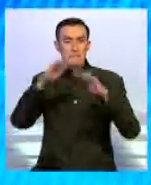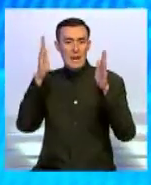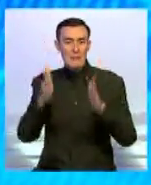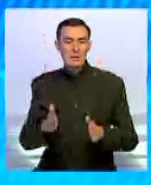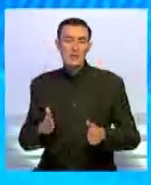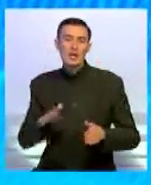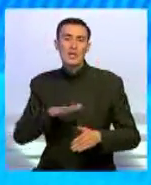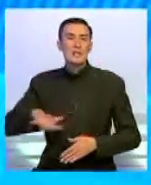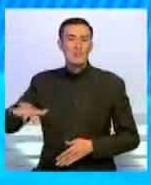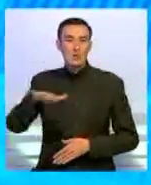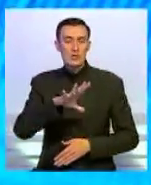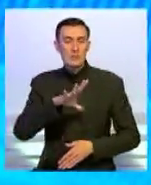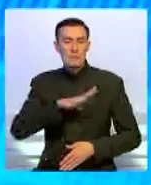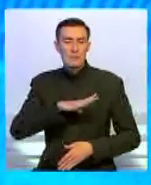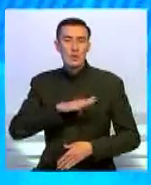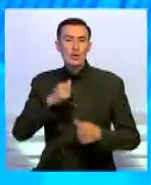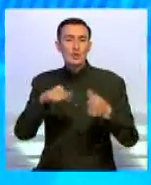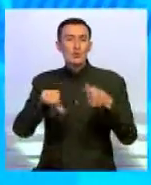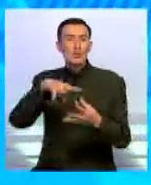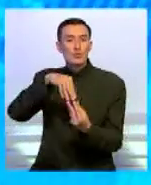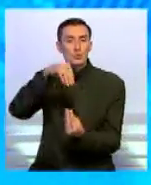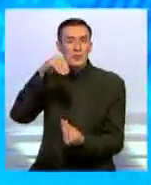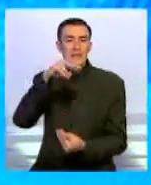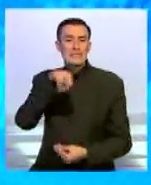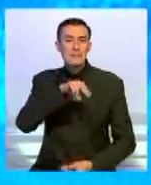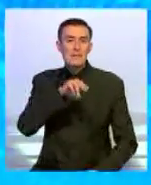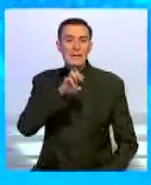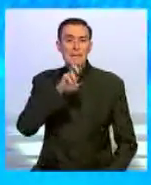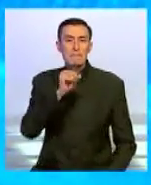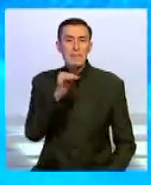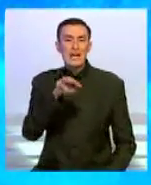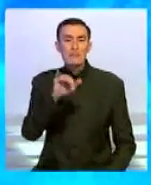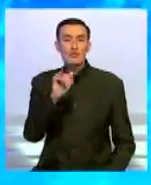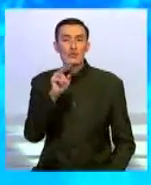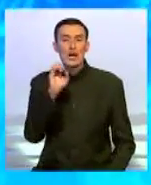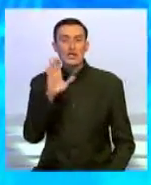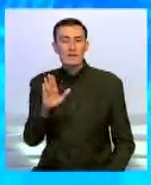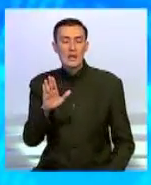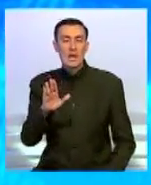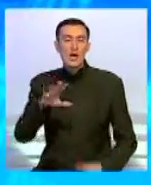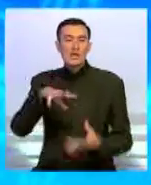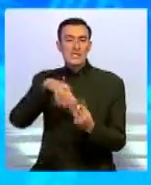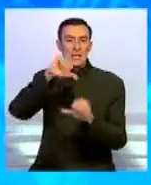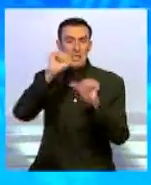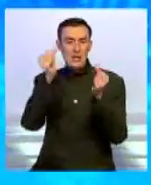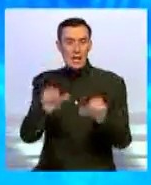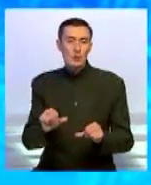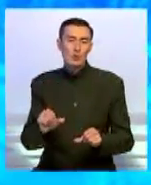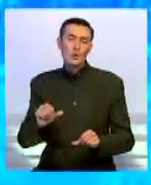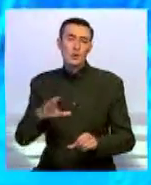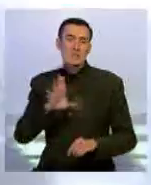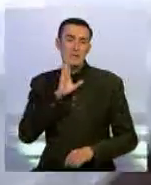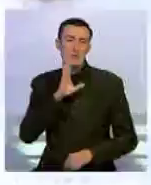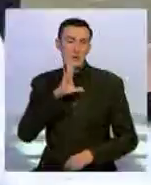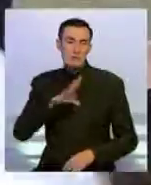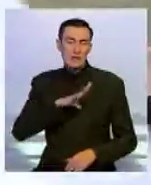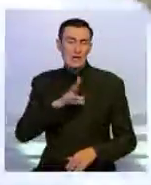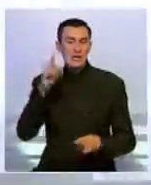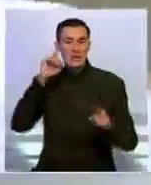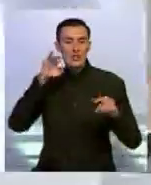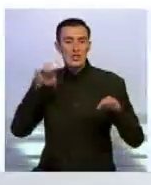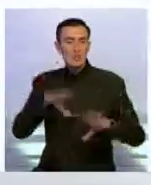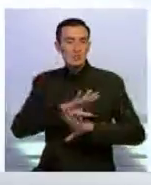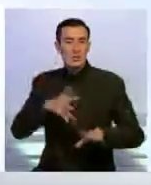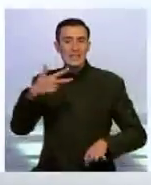Новой площади Независимости стал местный скульптор Дмитрий Баймукашев. Бронзовую статую героини хита установили здесь не